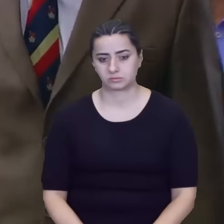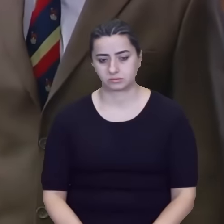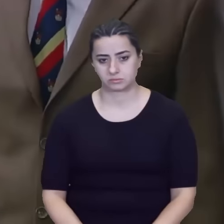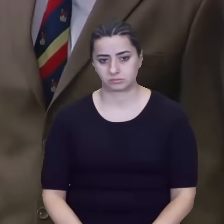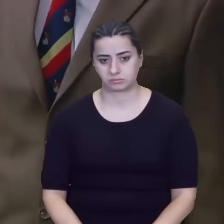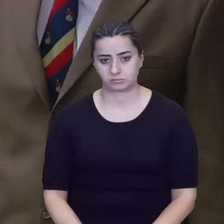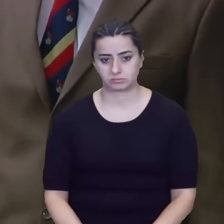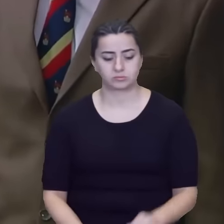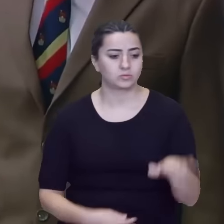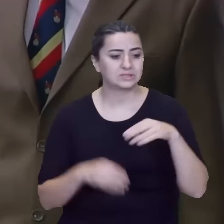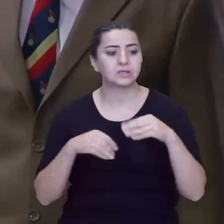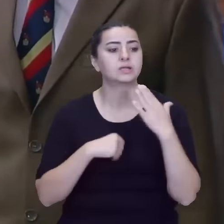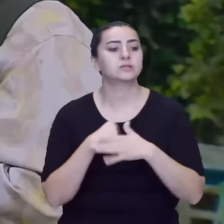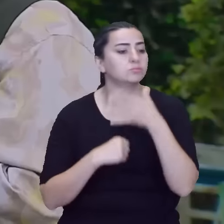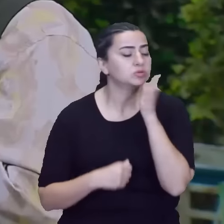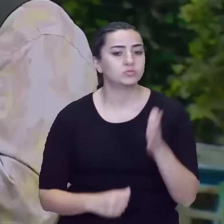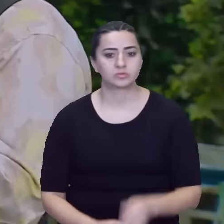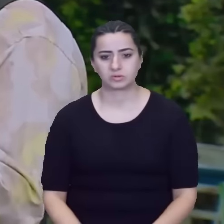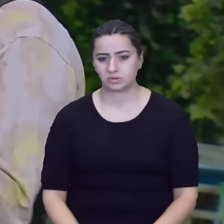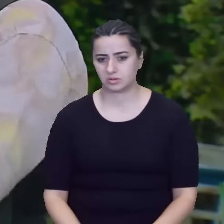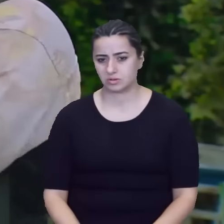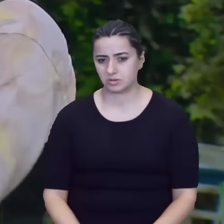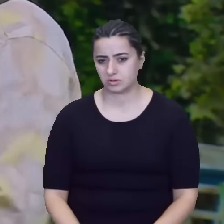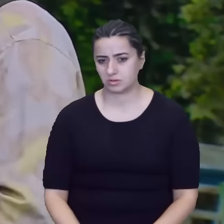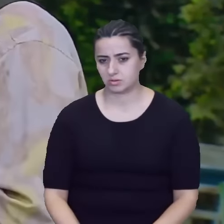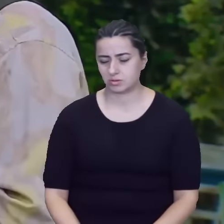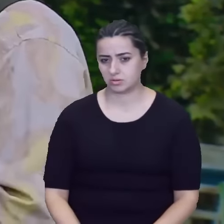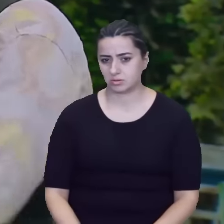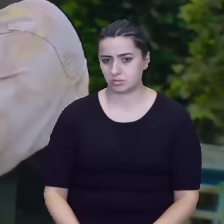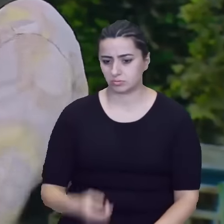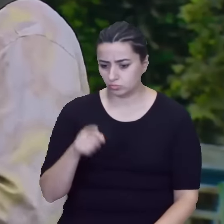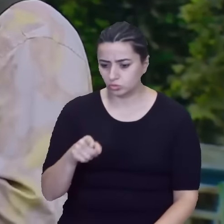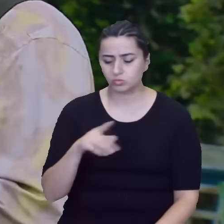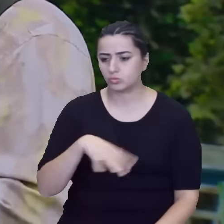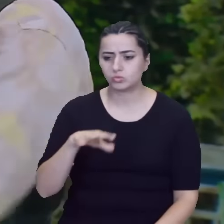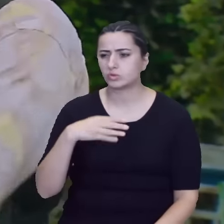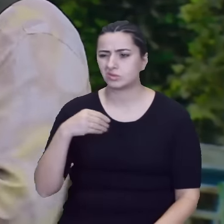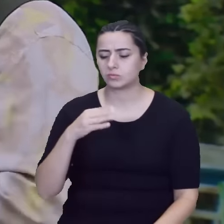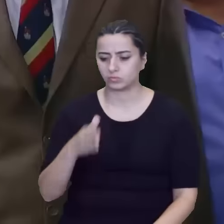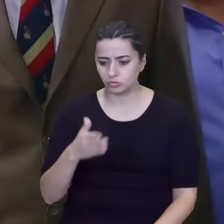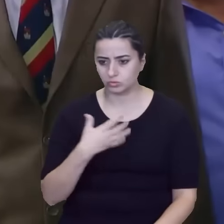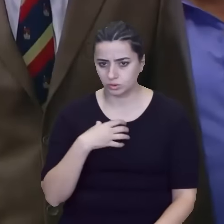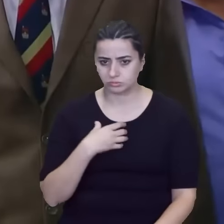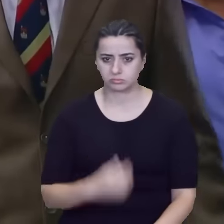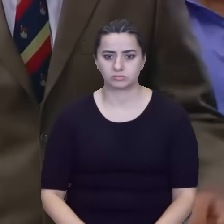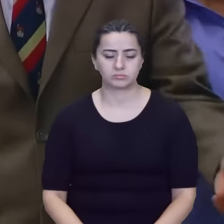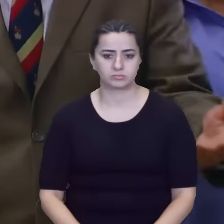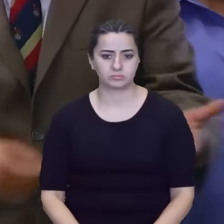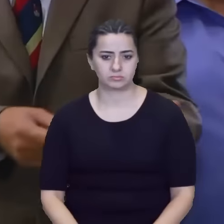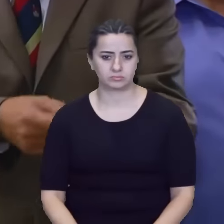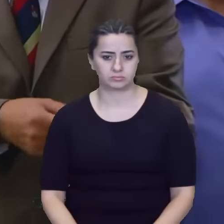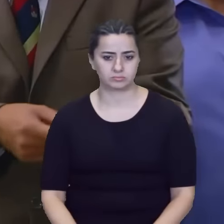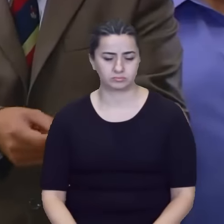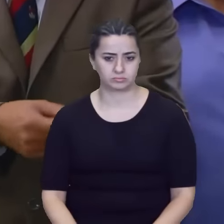Seyyar satıcılığın yasak olduğunu bilmir mi sen? Ne seyyarı? Turalı bugün de buralı, yarın da buralı. Ben buradayım. Bu